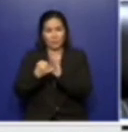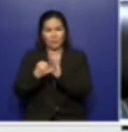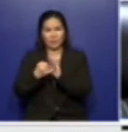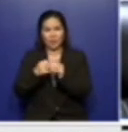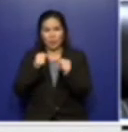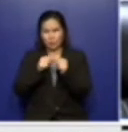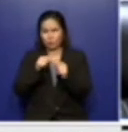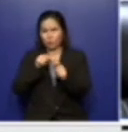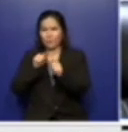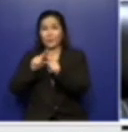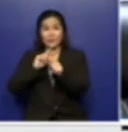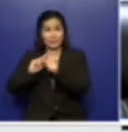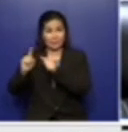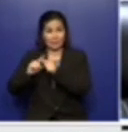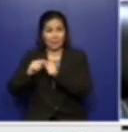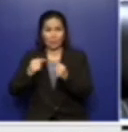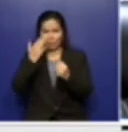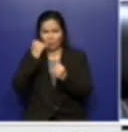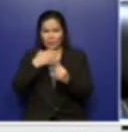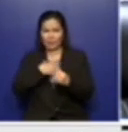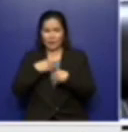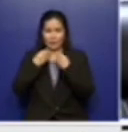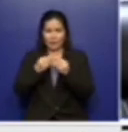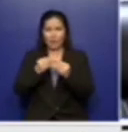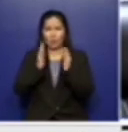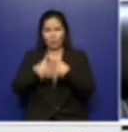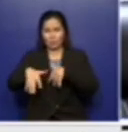การจัดการออกเอกสารสิทธิ์ให้แก่ชาว